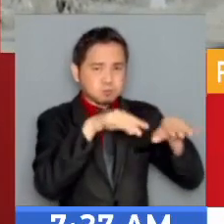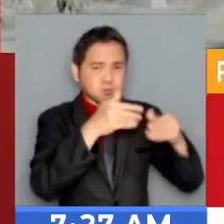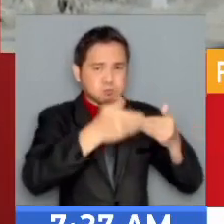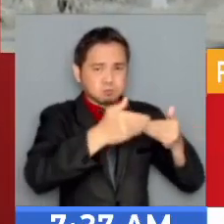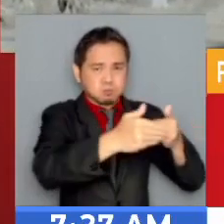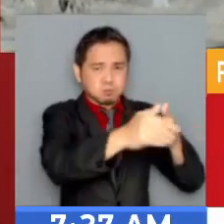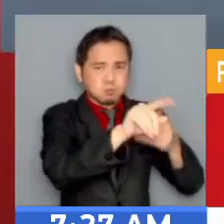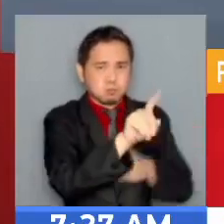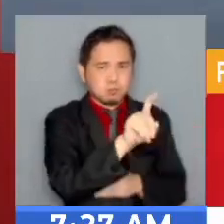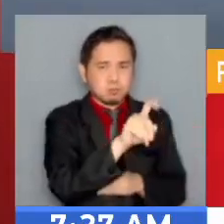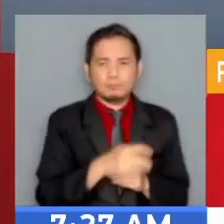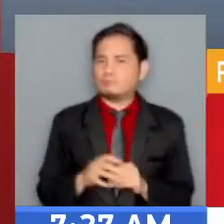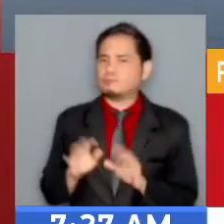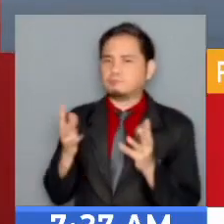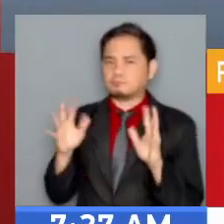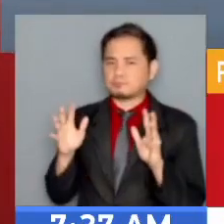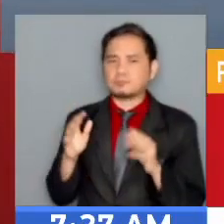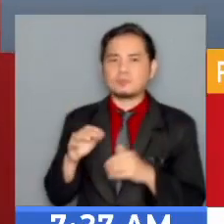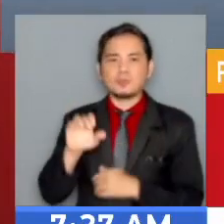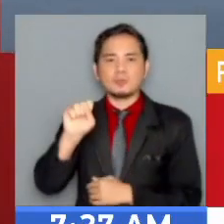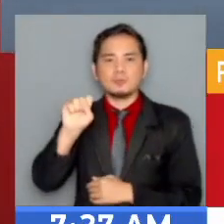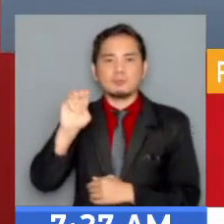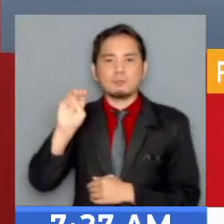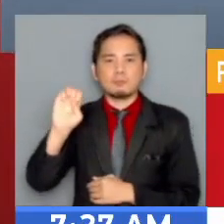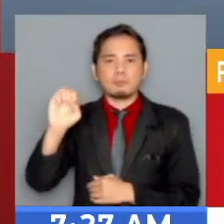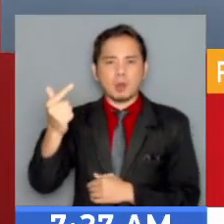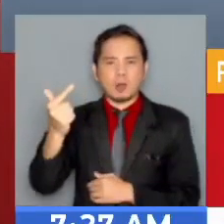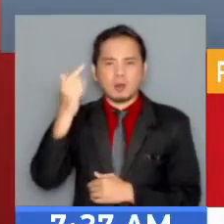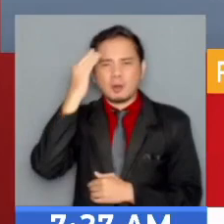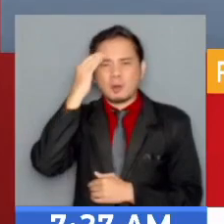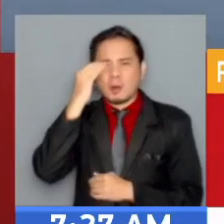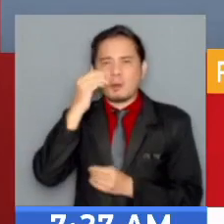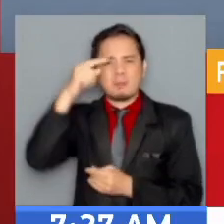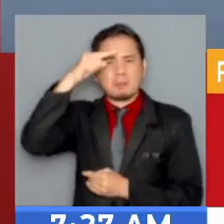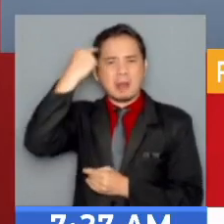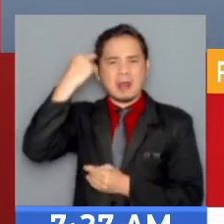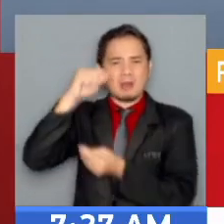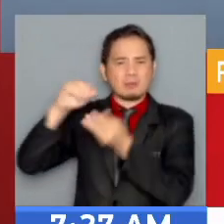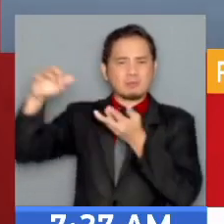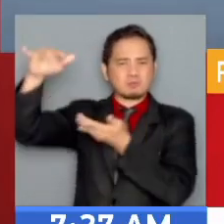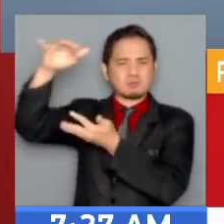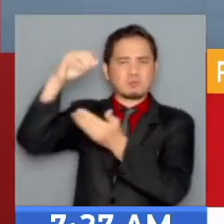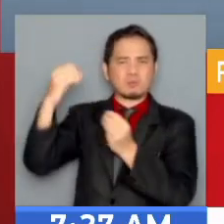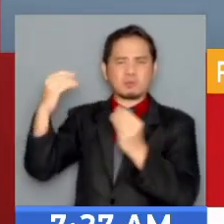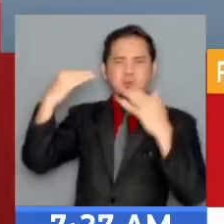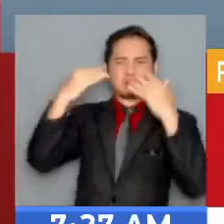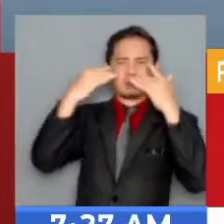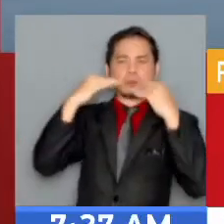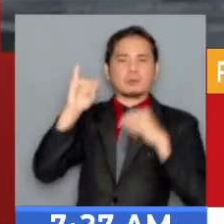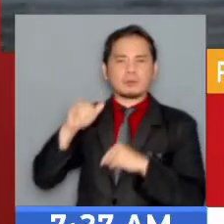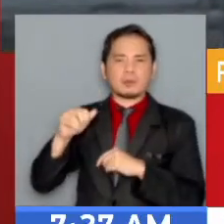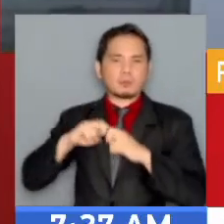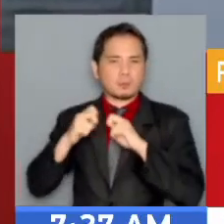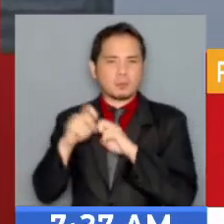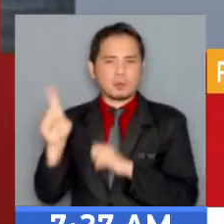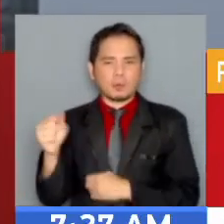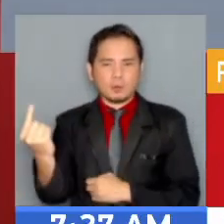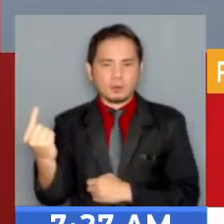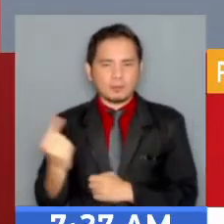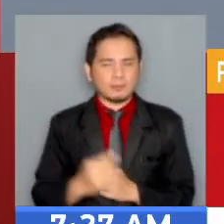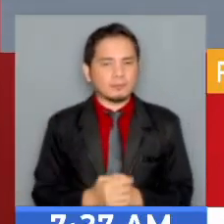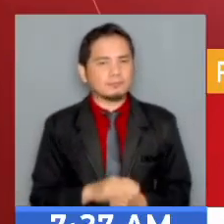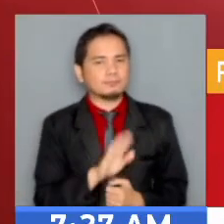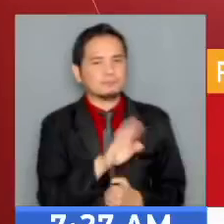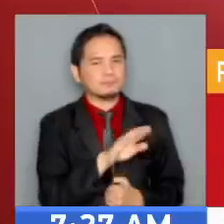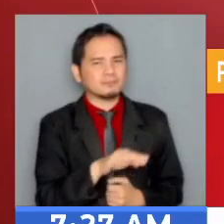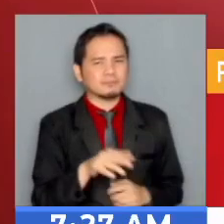ang problema. Nararamdaman po namin dito. At kamusta yung mga residente, yung kanilang kalusugan? Lalo na inabanggit nyo, may mga problema